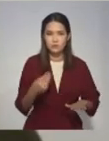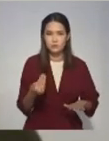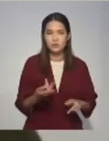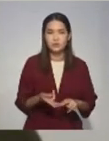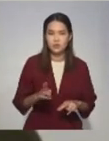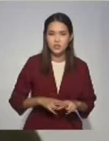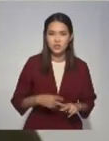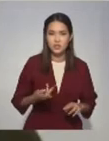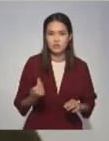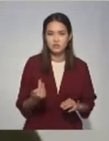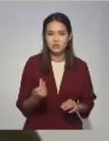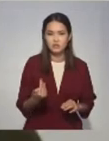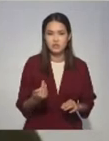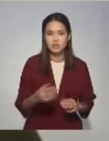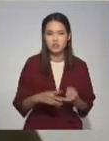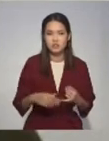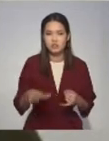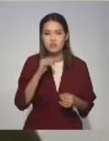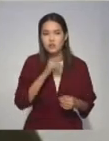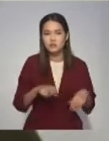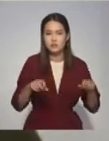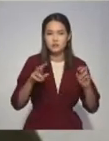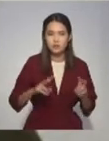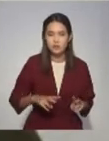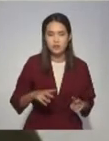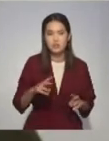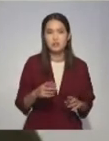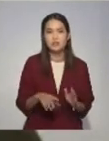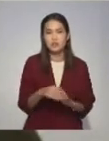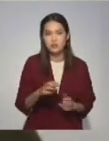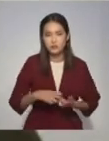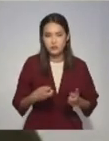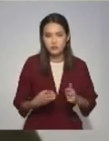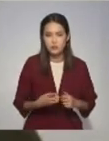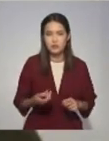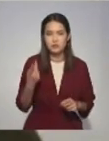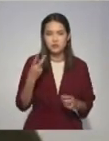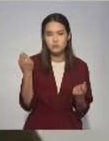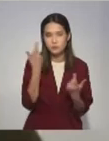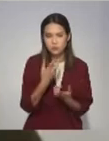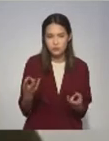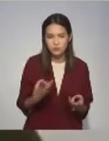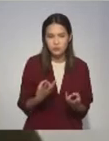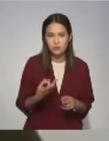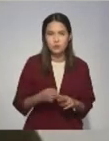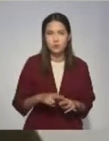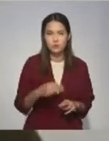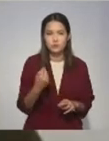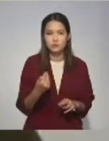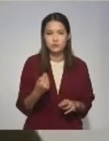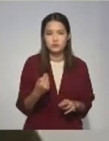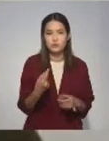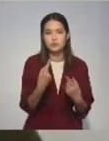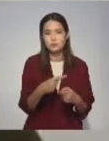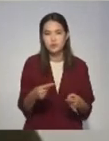Сондықтан бұл жерде мамандарды дайындау мәселесін көп көңіл бөлу керек. Және көп тек